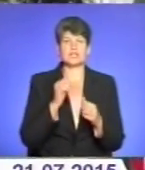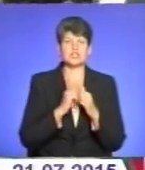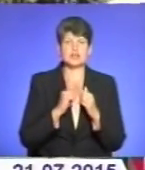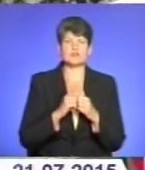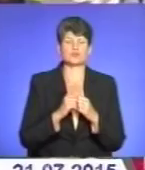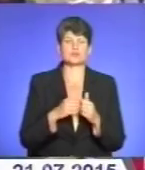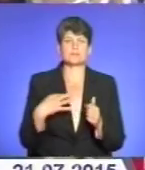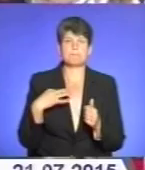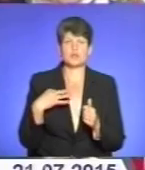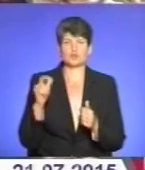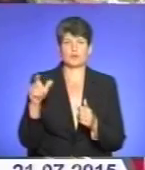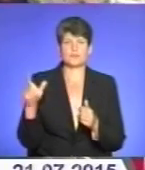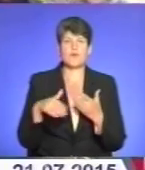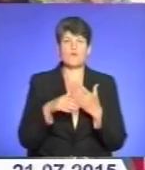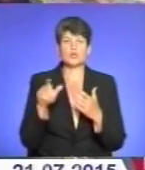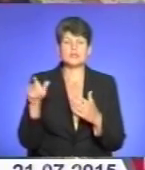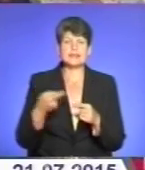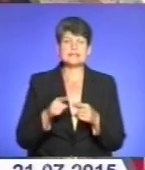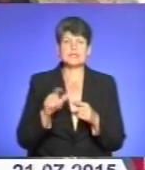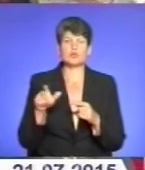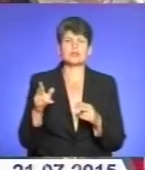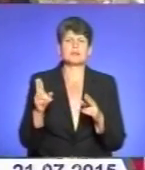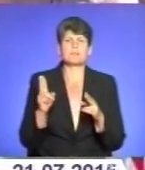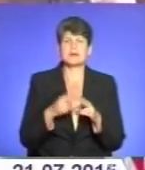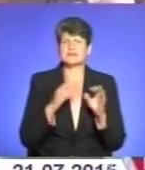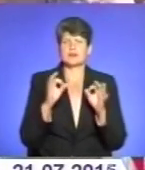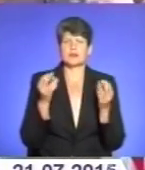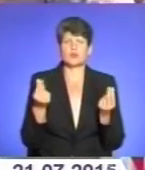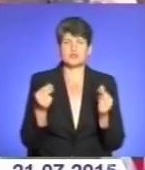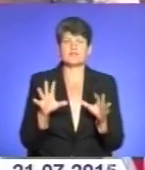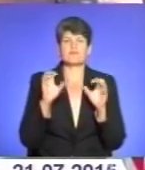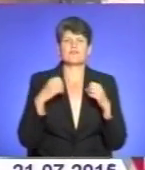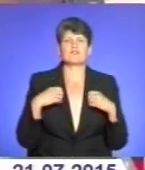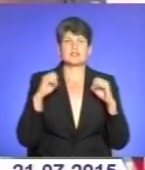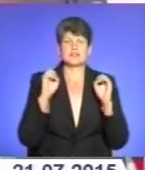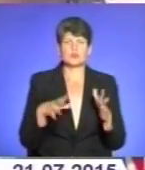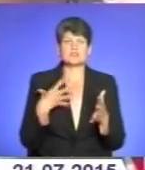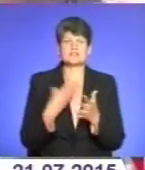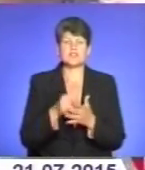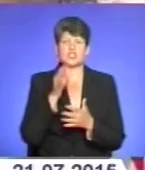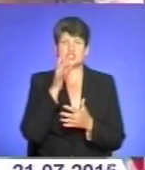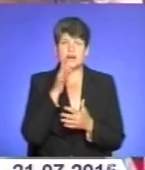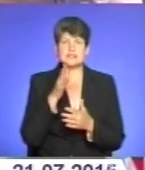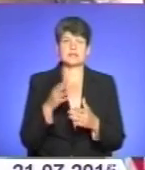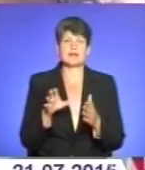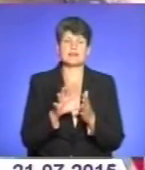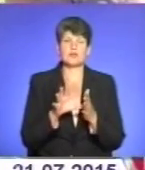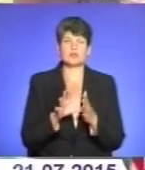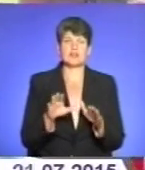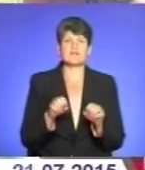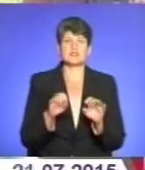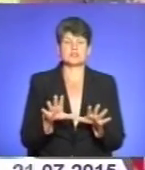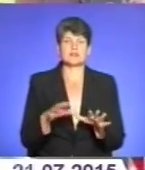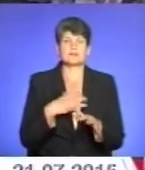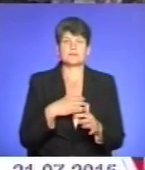людей. Волонтери – це люди, які без будь-якої компенсації присвячують свій час, енергію вирішення нагальних суспільних проблем, наголосив голова